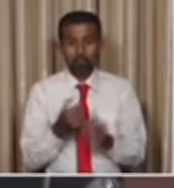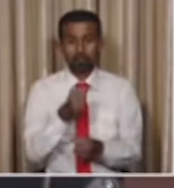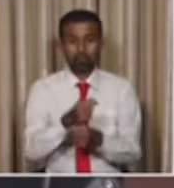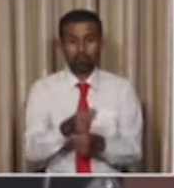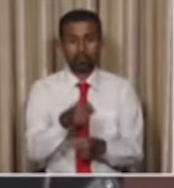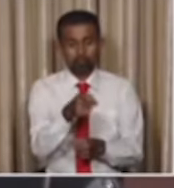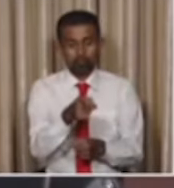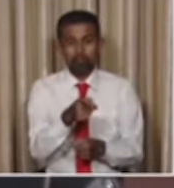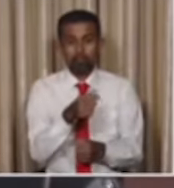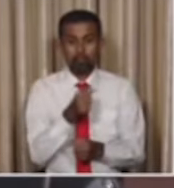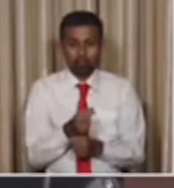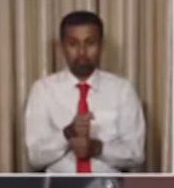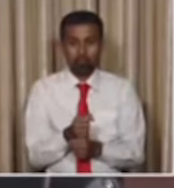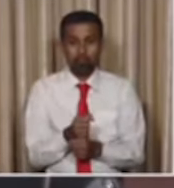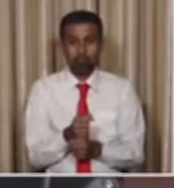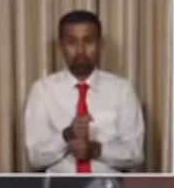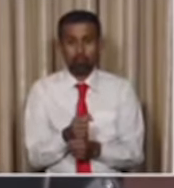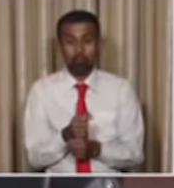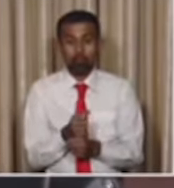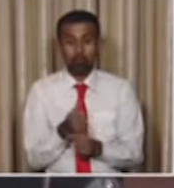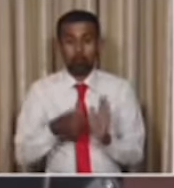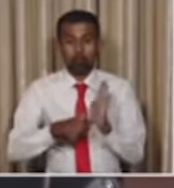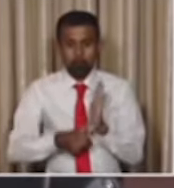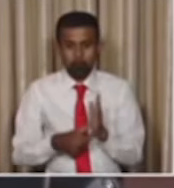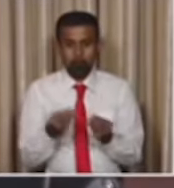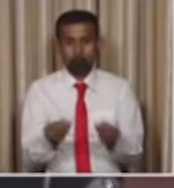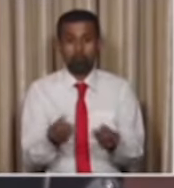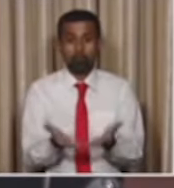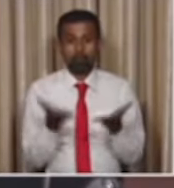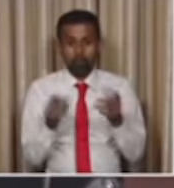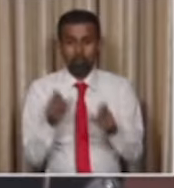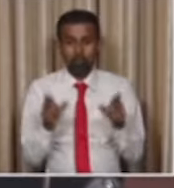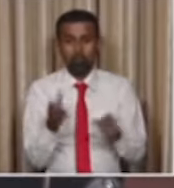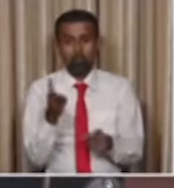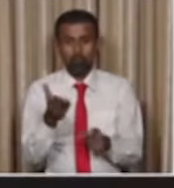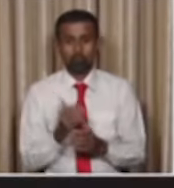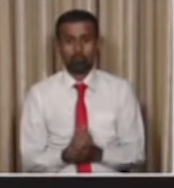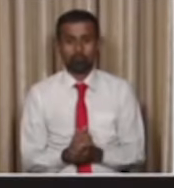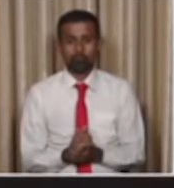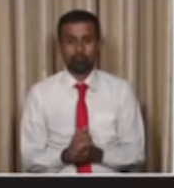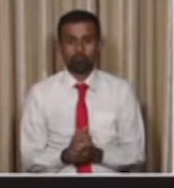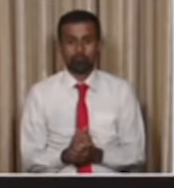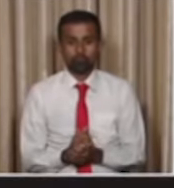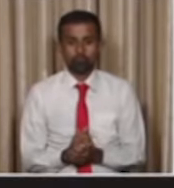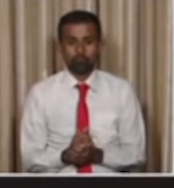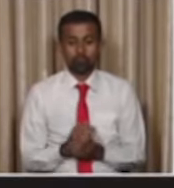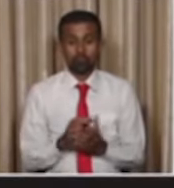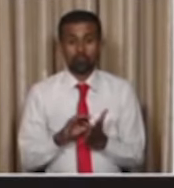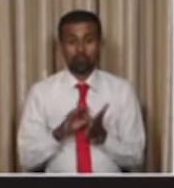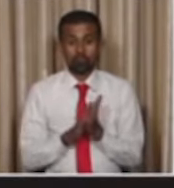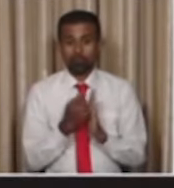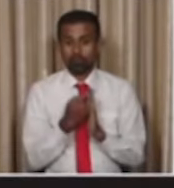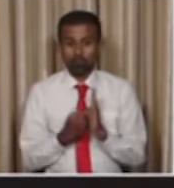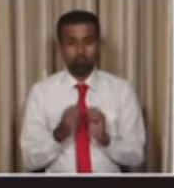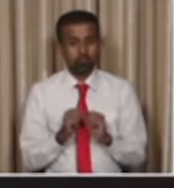ආණ්ඩුව ආණ්ඩුව තමයි බඩත් ඉදිරිපත් කරන්නේ ආණ්ඩුව තමයි බෞතල දියන්නේ ඕන ගරු මන්ත්‍රීතුමා ස්ථාවර නියෝග